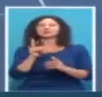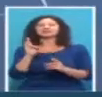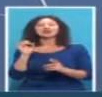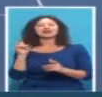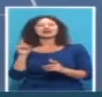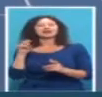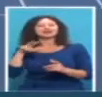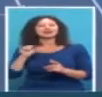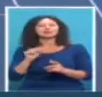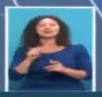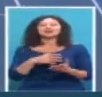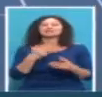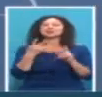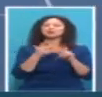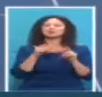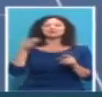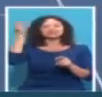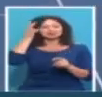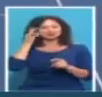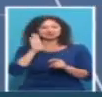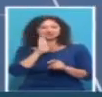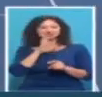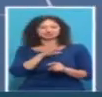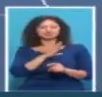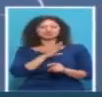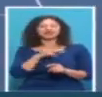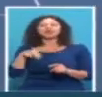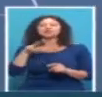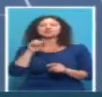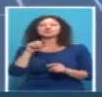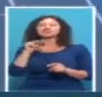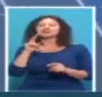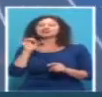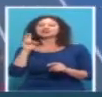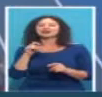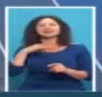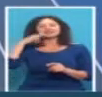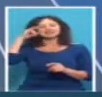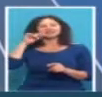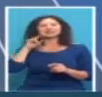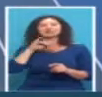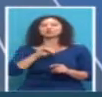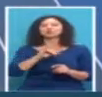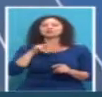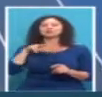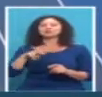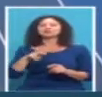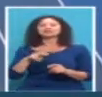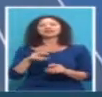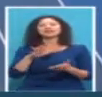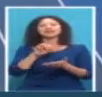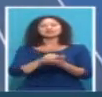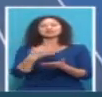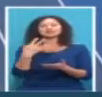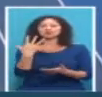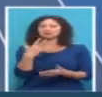место осталось за Анжеликой Кербер из Германии, третье – за датчанкой Каролин Возняцки. Казахстанка Юлия Путинцева по-прежнему занимает